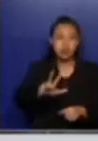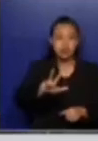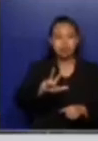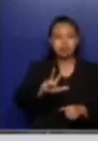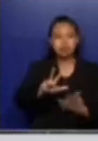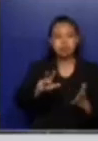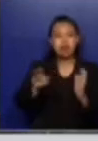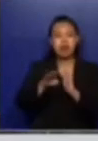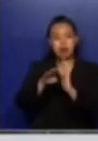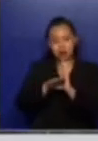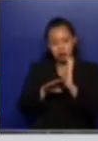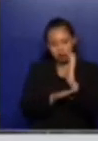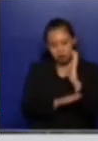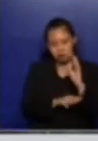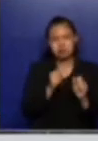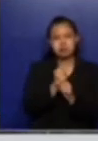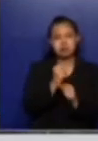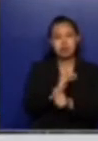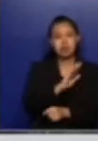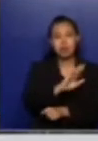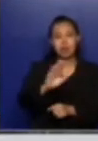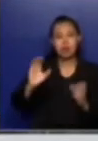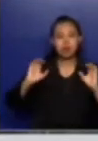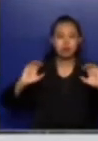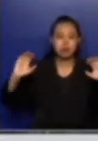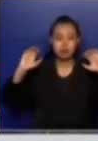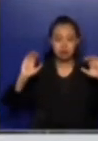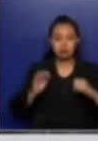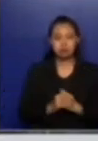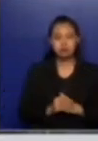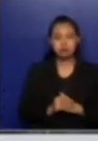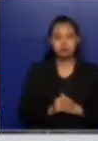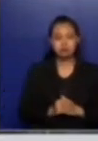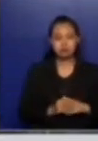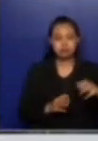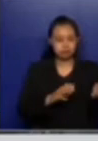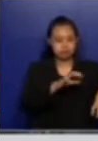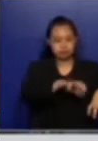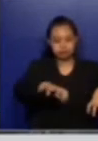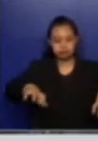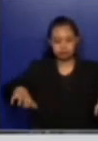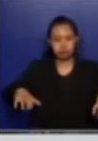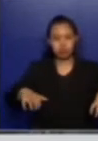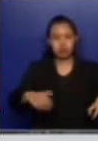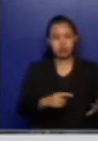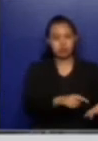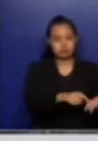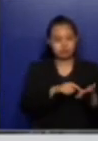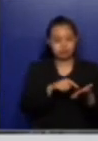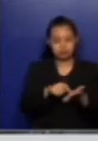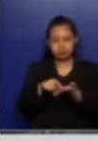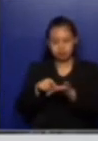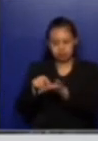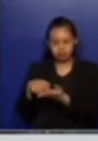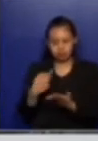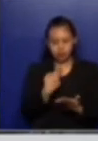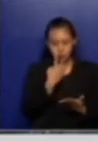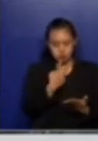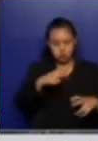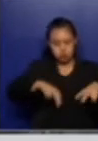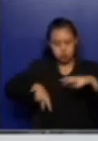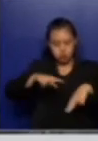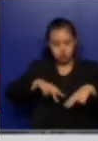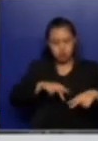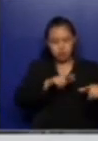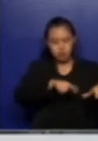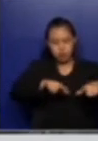ตอนการดำเนินของรัฐบาลอย่างที่เรียนนะครับว่าจากหน่วยงานรับงบประมาณที่ต้องการเสนอเข้ามาแล้วมาปรับลดนะครับ